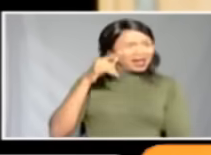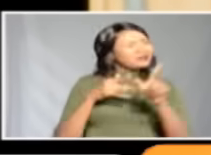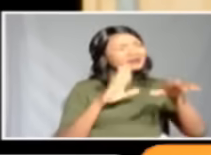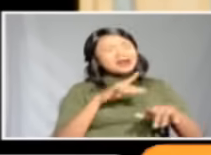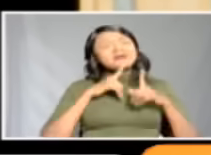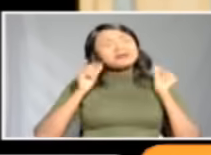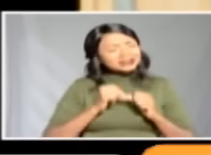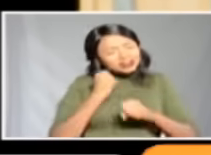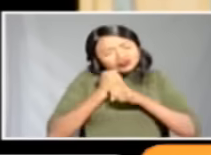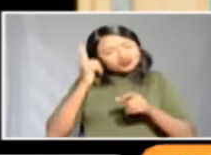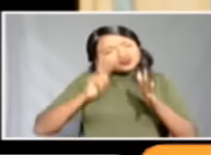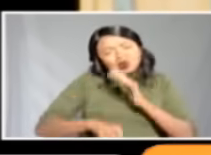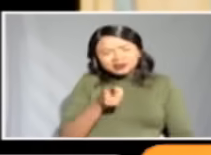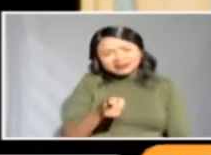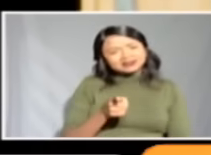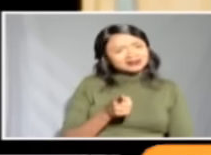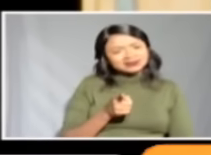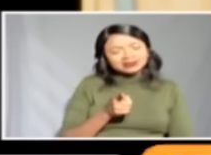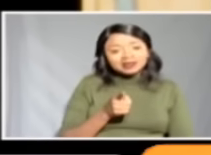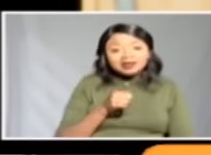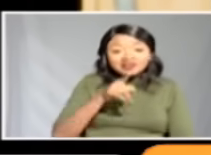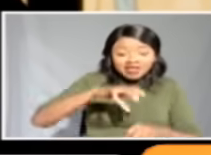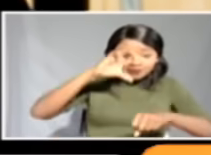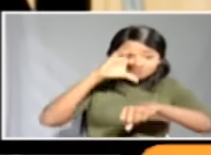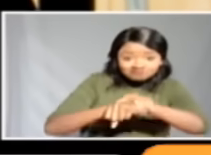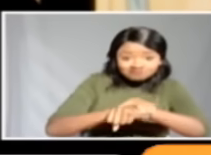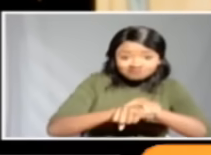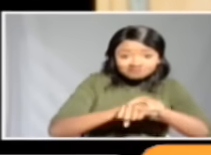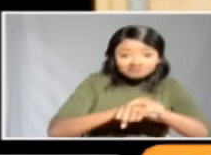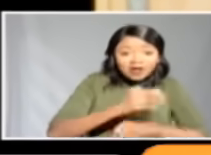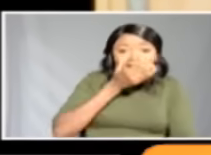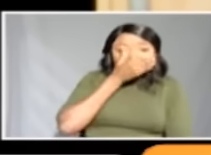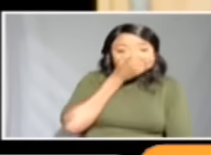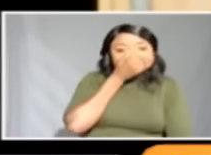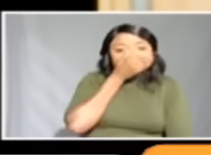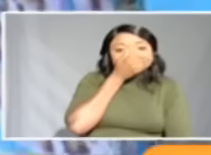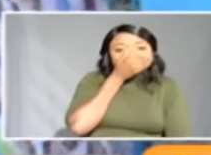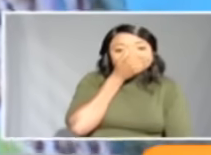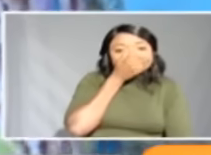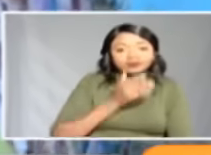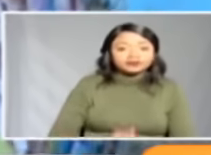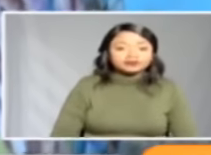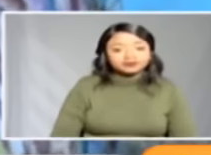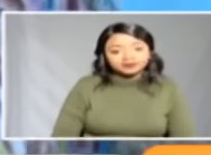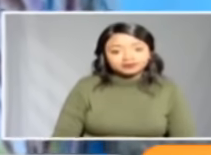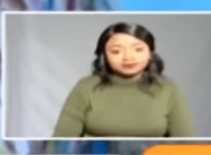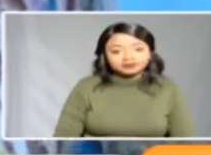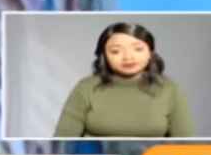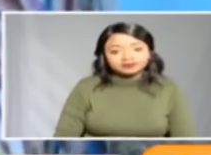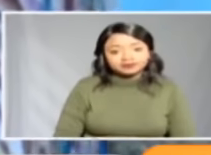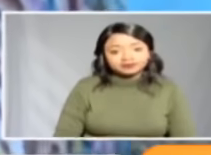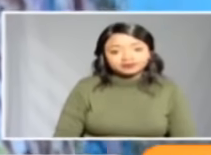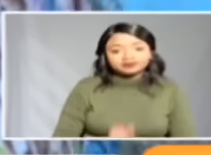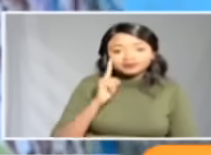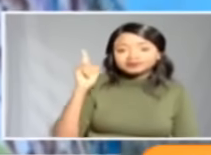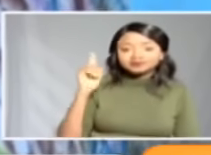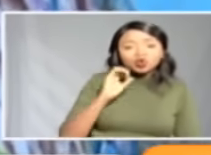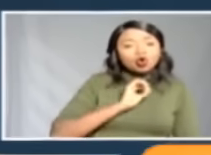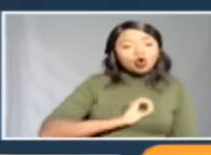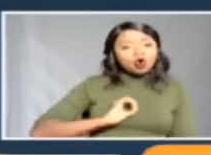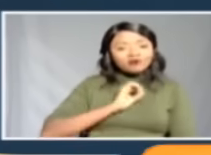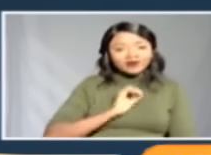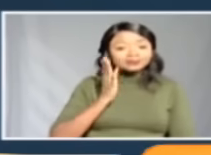nini? Ndio akachukua mkono yake akaniweka kwa mdomo. Ni mtoto yatima na